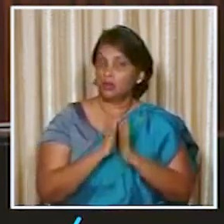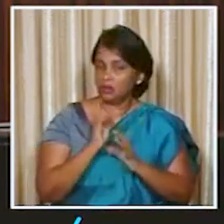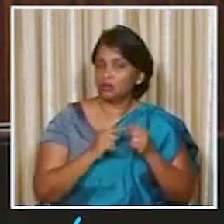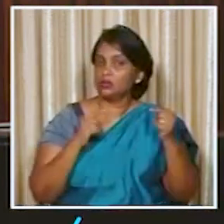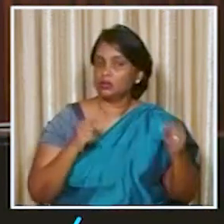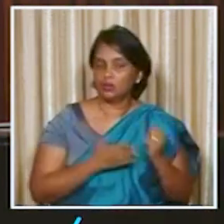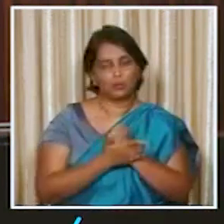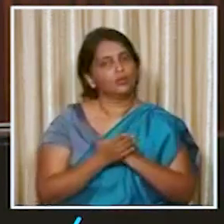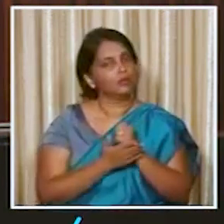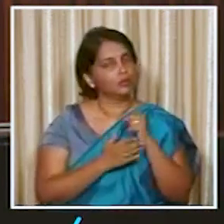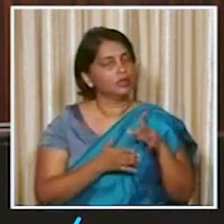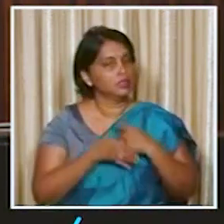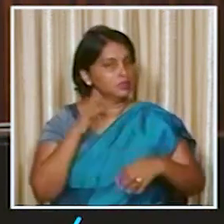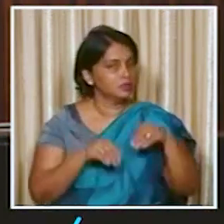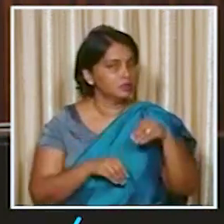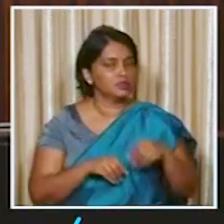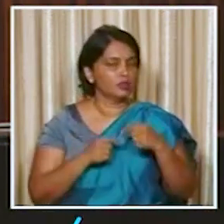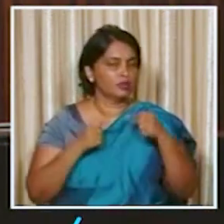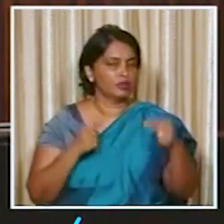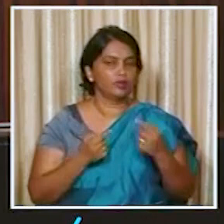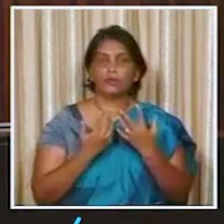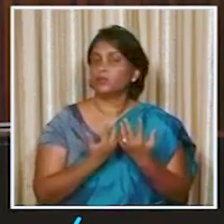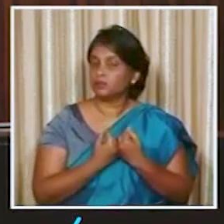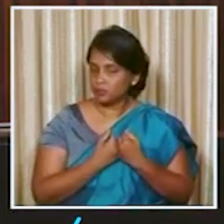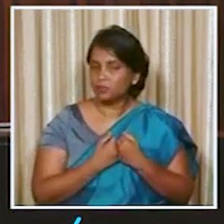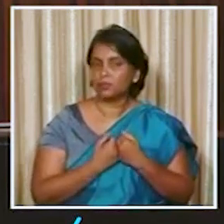විපක්ෂයේ සියලු මන්ත්‍රීවරුන්ගේ ඡන්දේවත් ඊට විරුද්ධව ලබා ගැනීමට